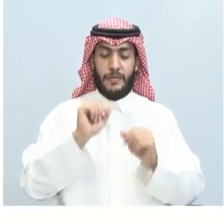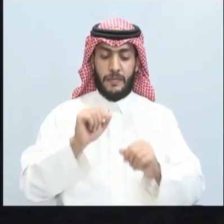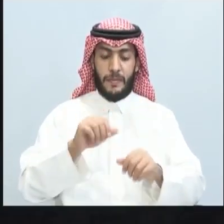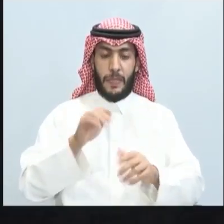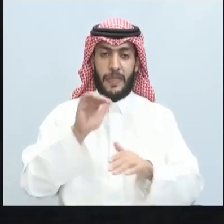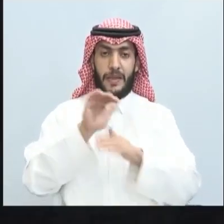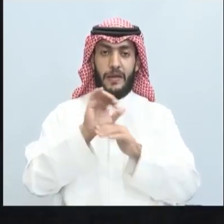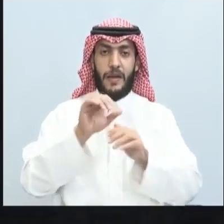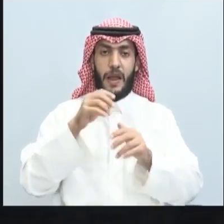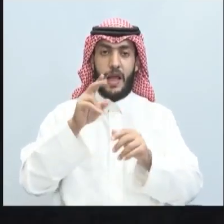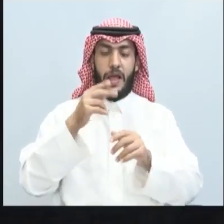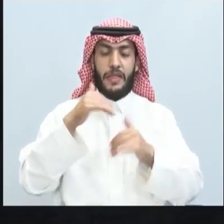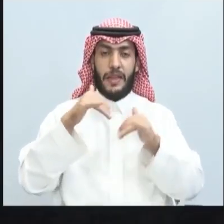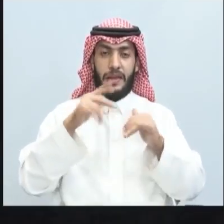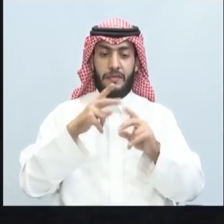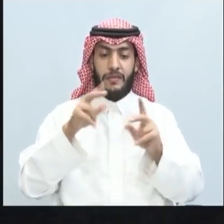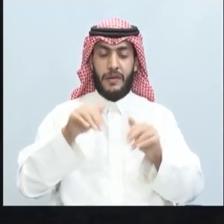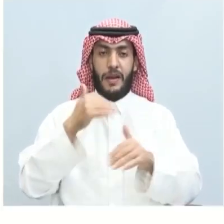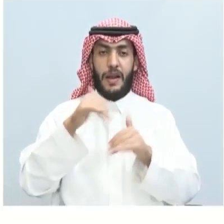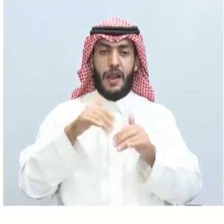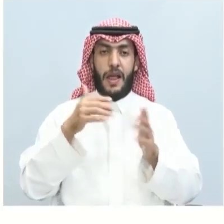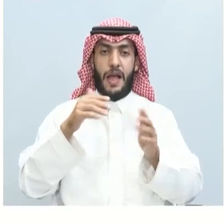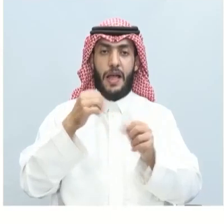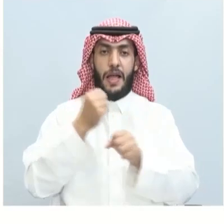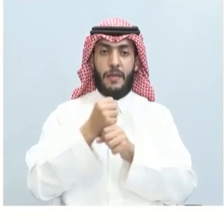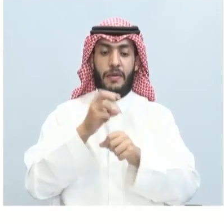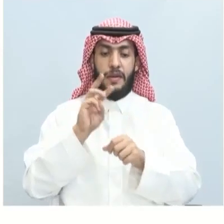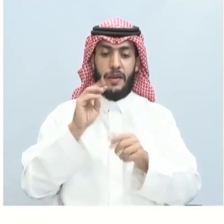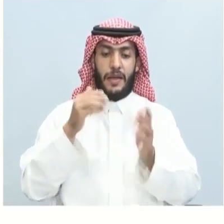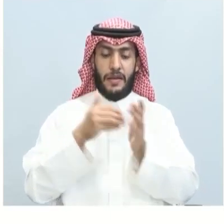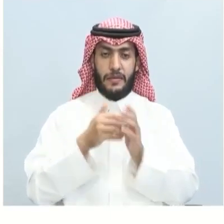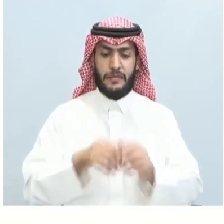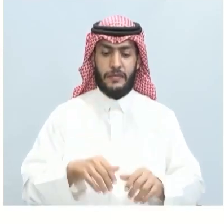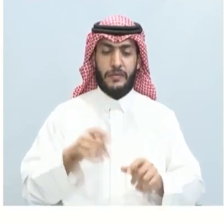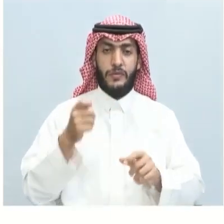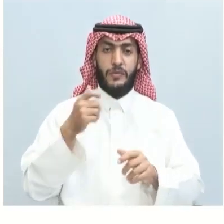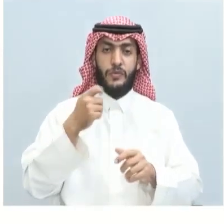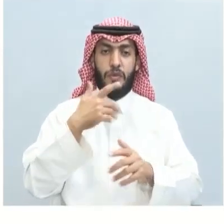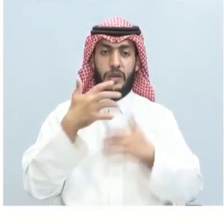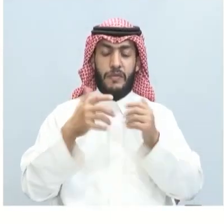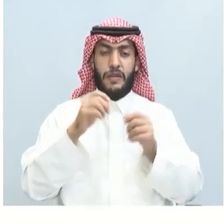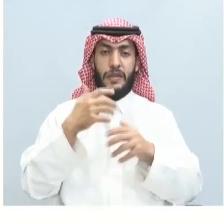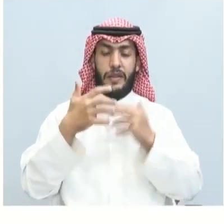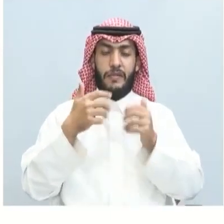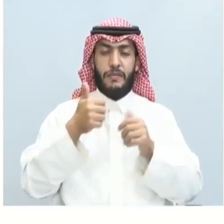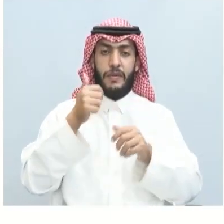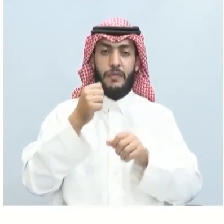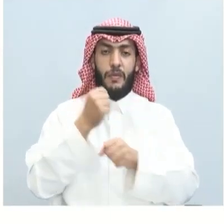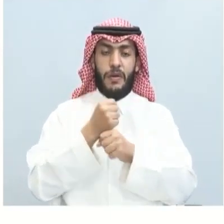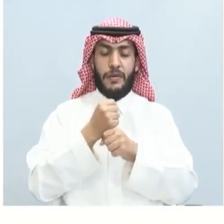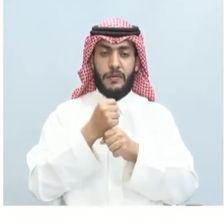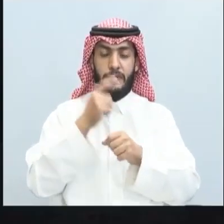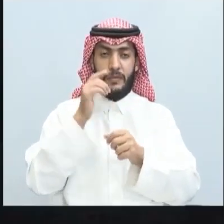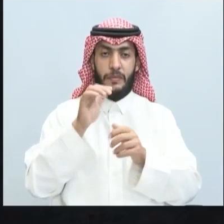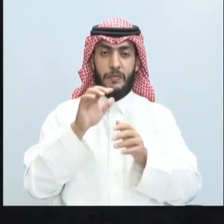درسنا ثلاثه عوامل اليوم باذن الله سيكون العامل الاخير سرعه التفاعل وهو التغير في تركيز المواد المتفاعله او